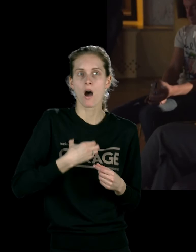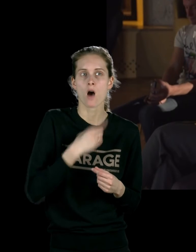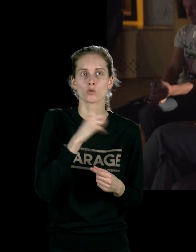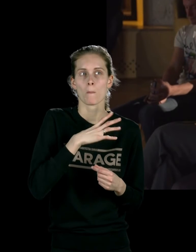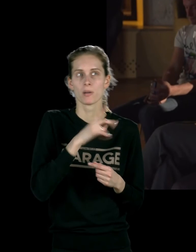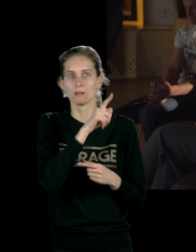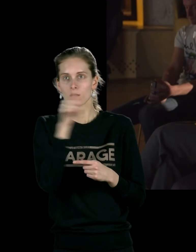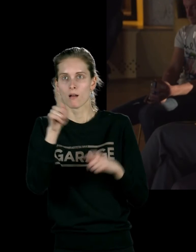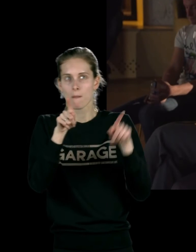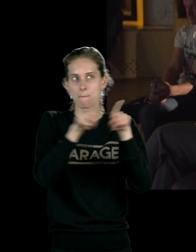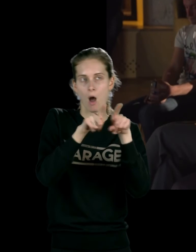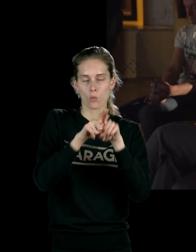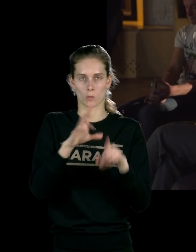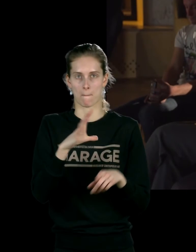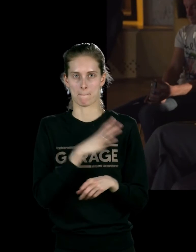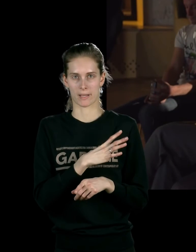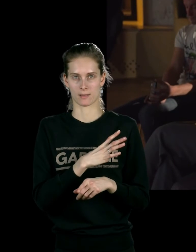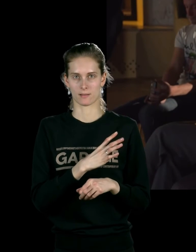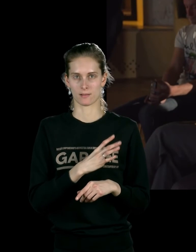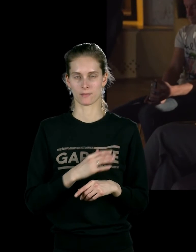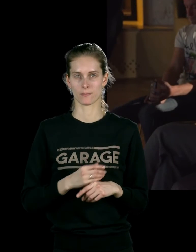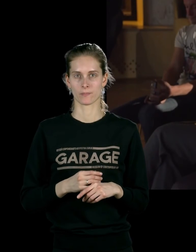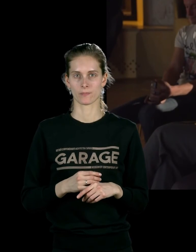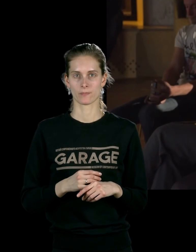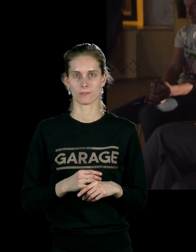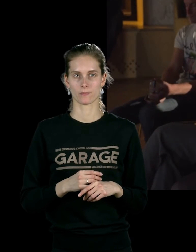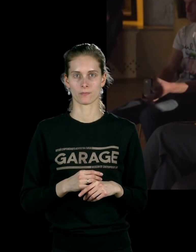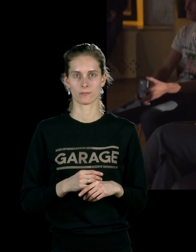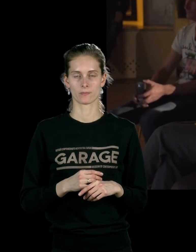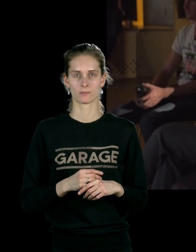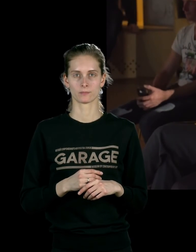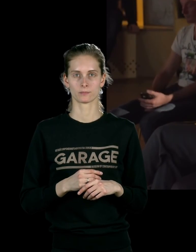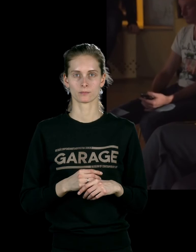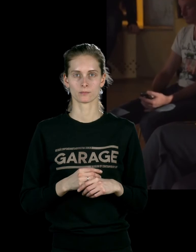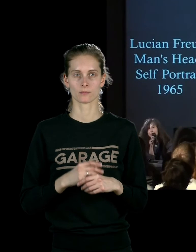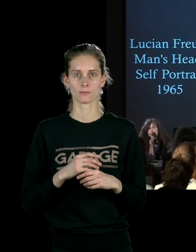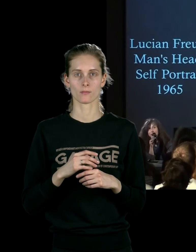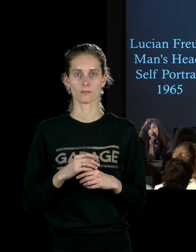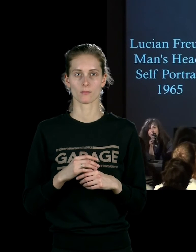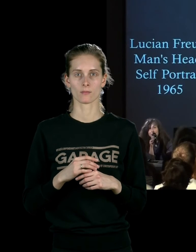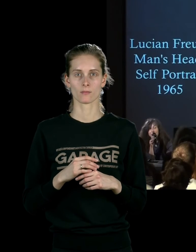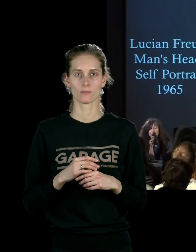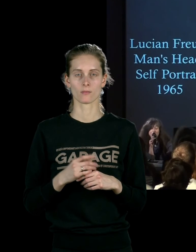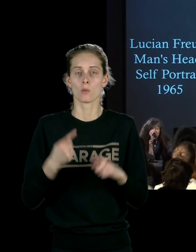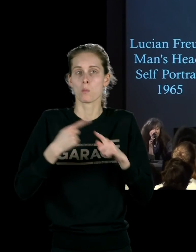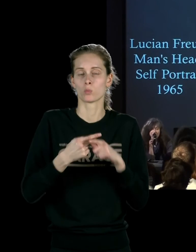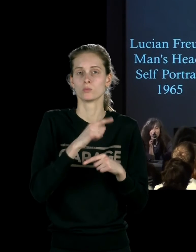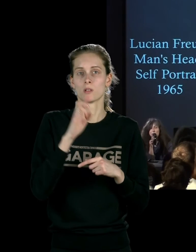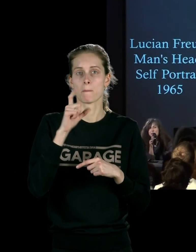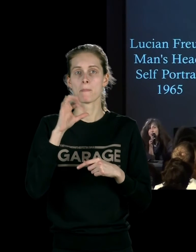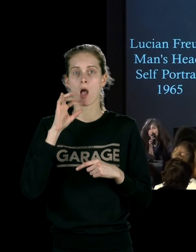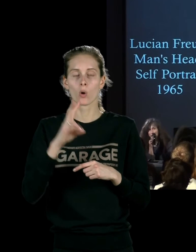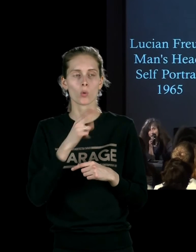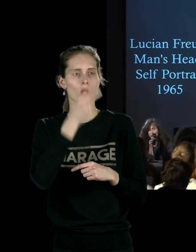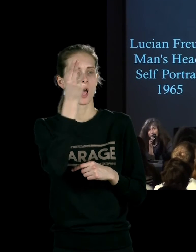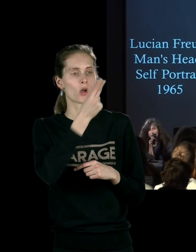он ощущал это сходство. Но он говорит, что это, при этом он никогда не рисовал с натуры, он рисовал, что